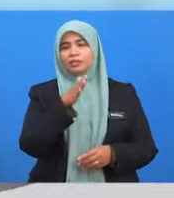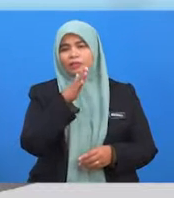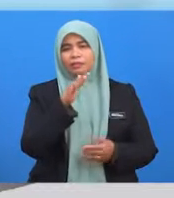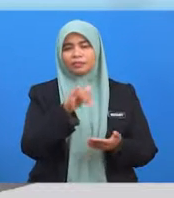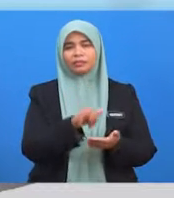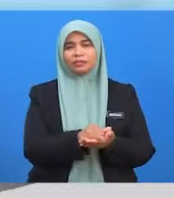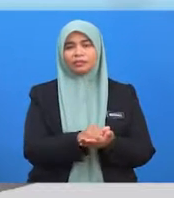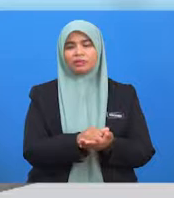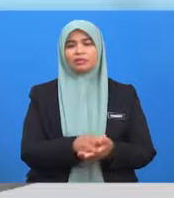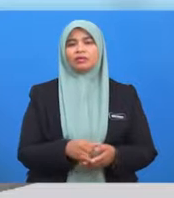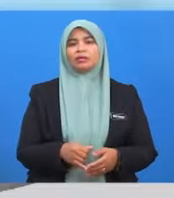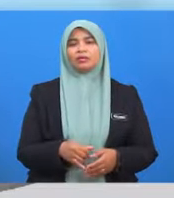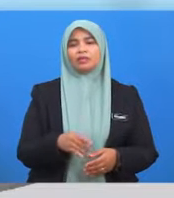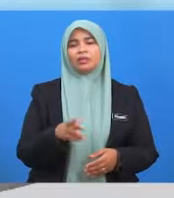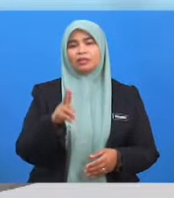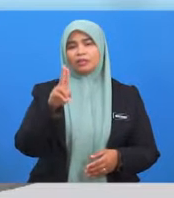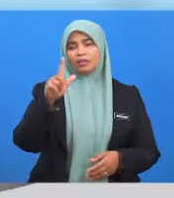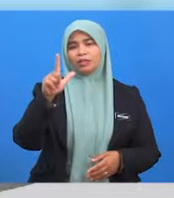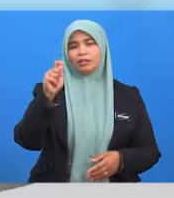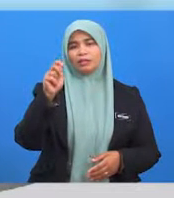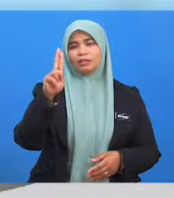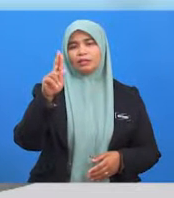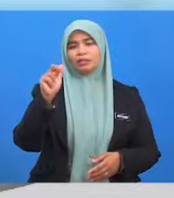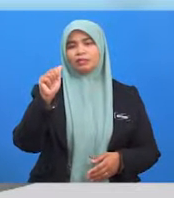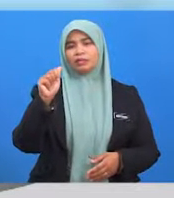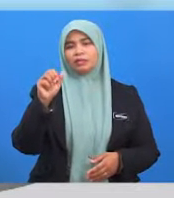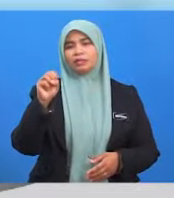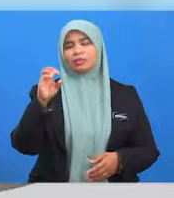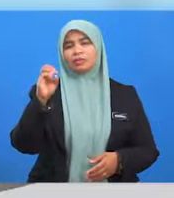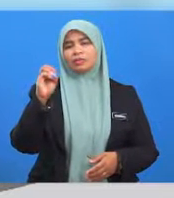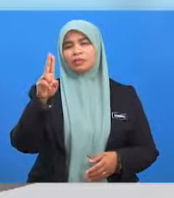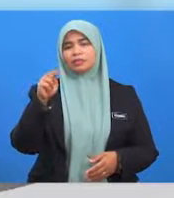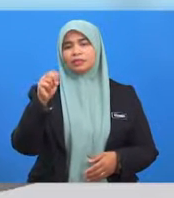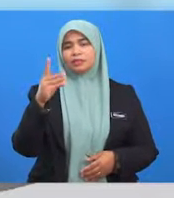tentang pemeriksaan ultrasound atau ultrabunyi?